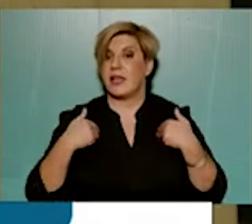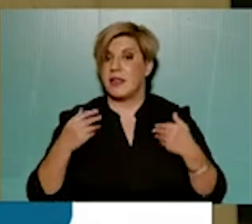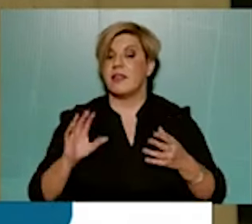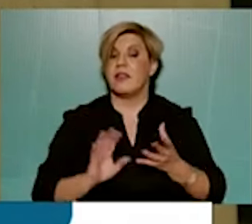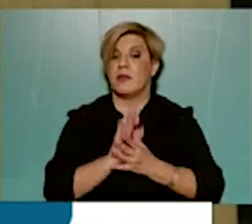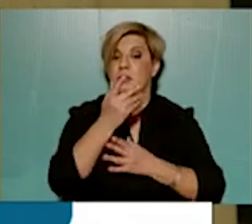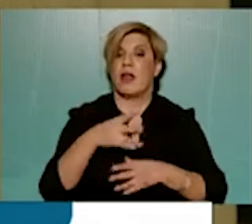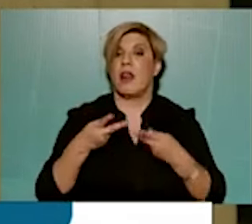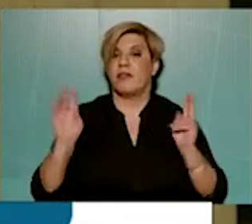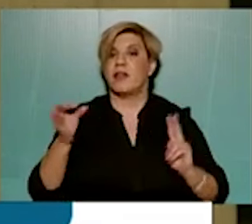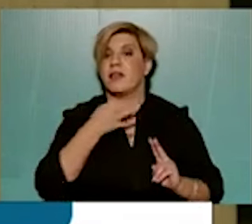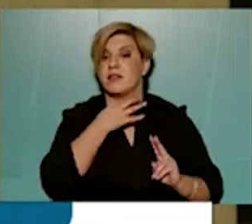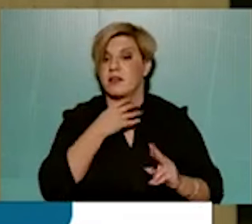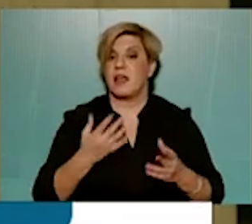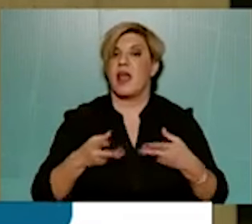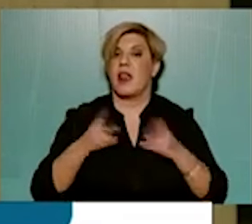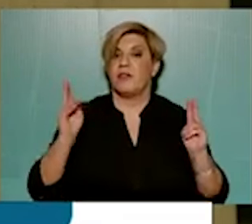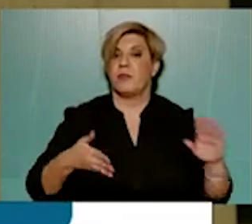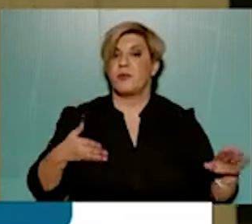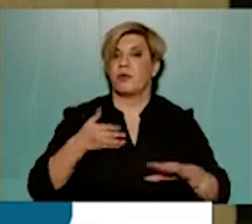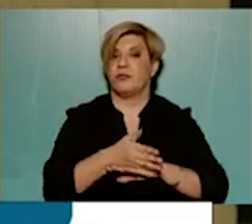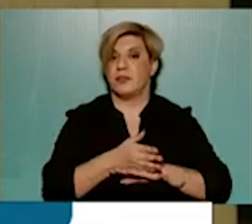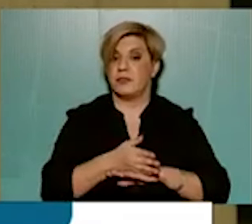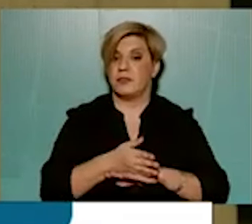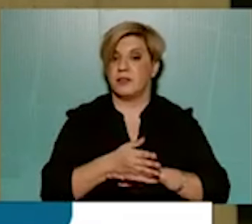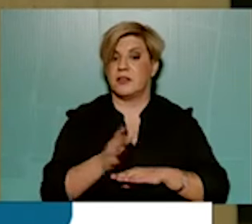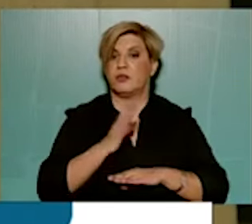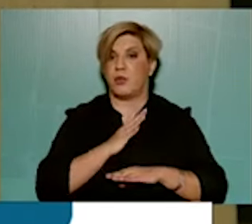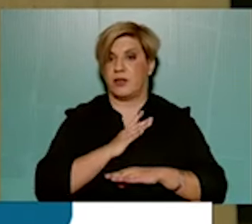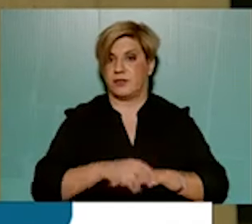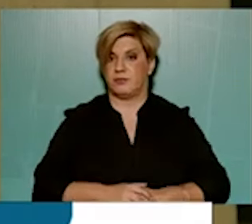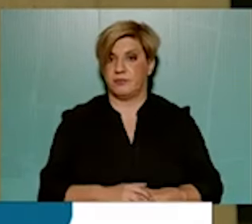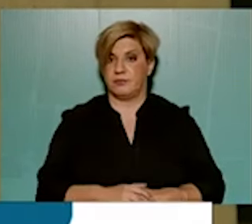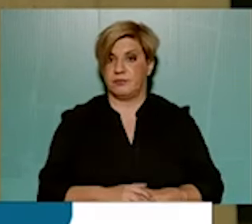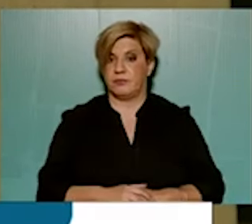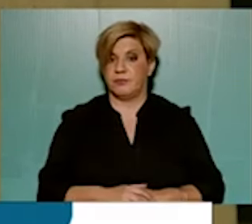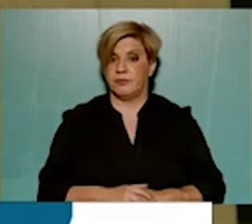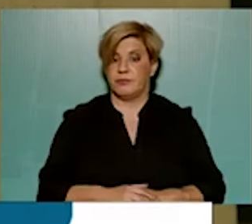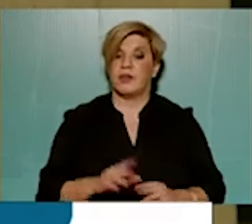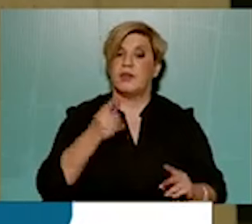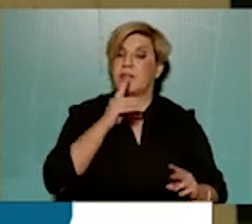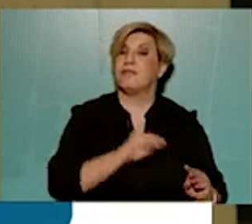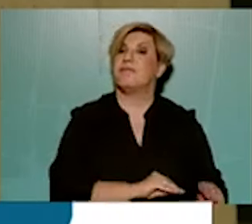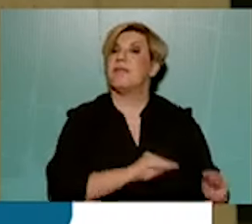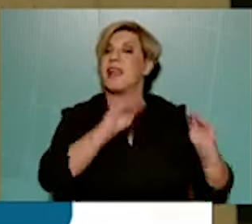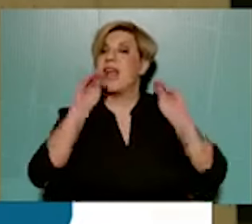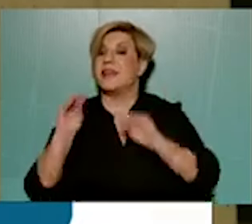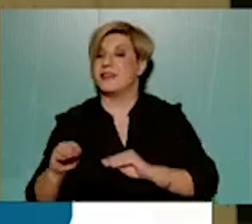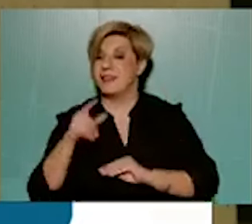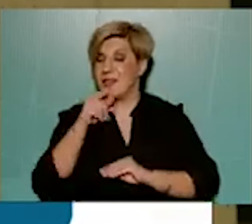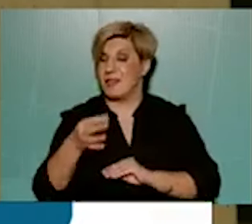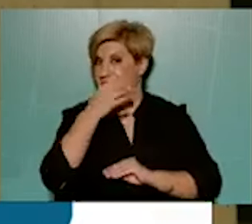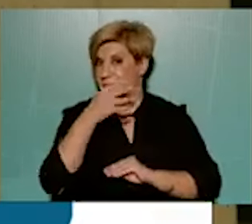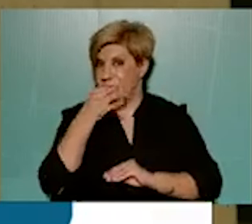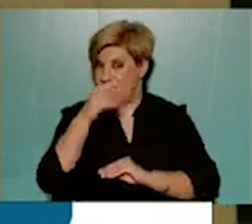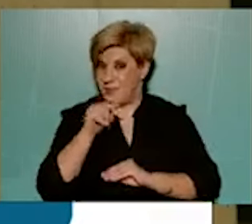με ελεύθερη χρήση, ελεύθερη πρόσβαση για τους πολίτες. Για τη μετεγκατάσταση που γίνεται